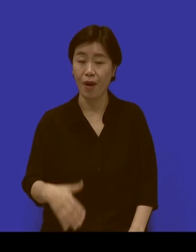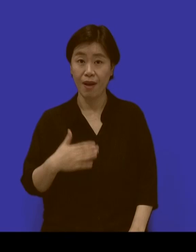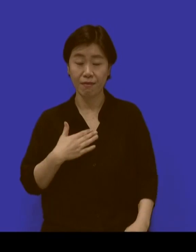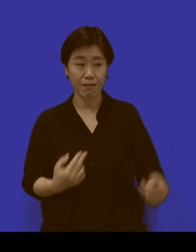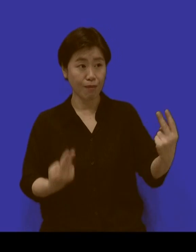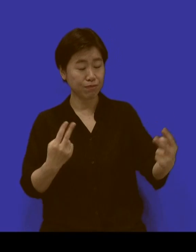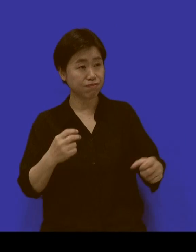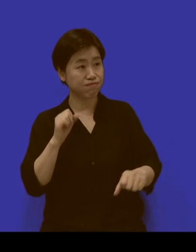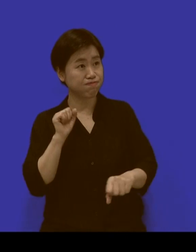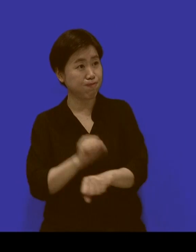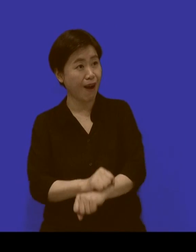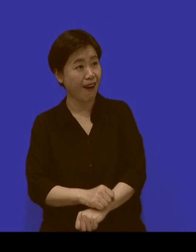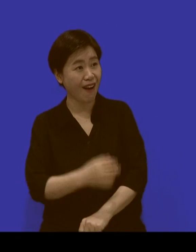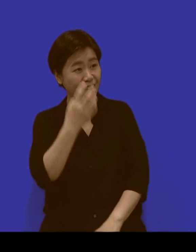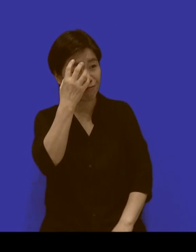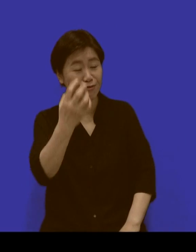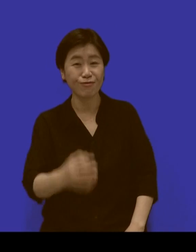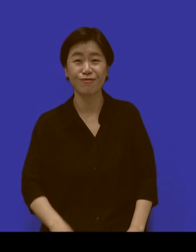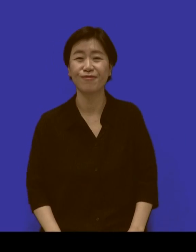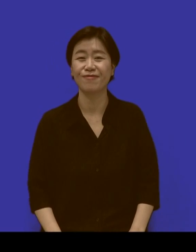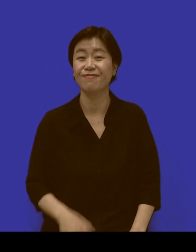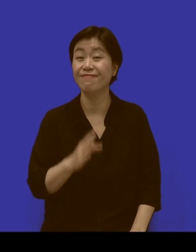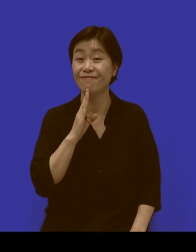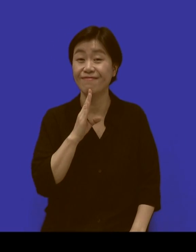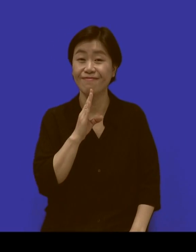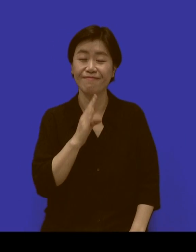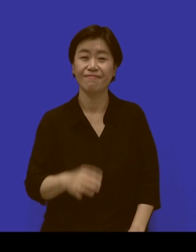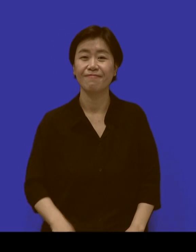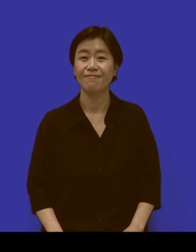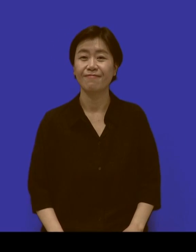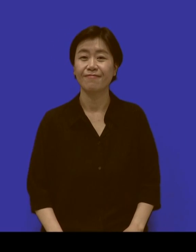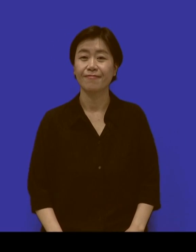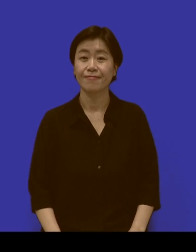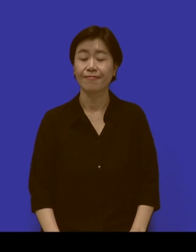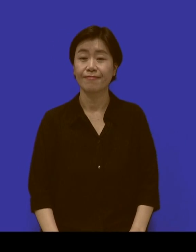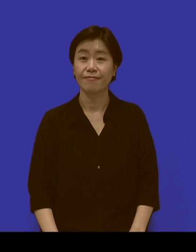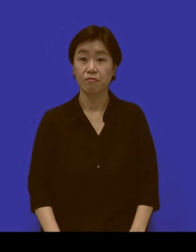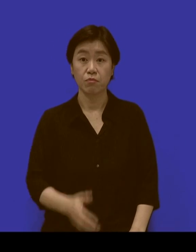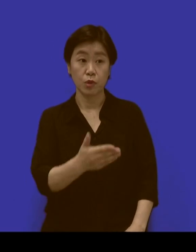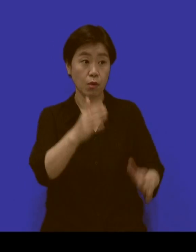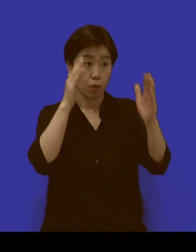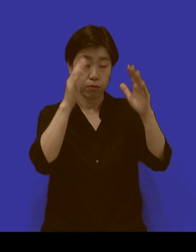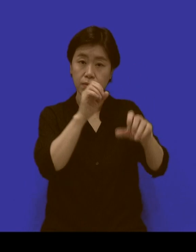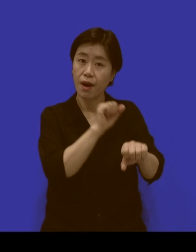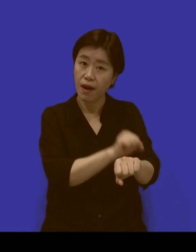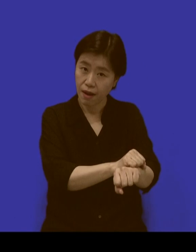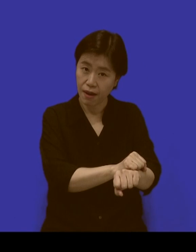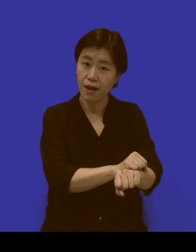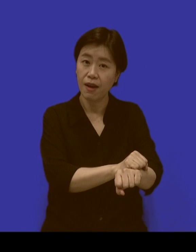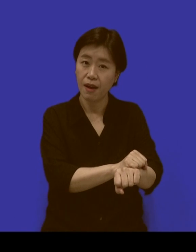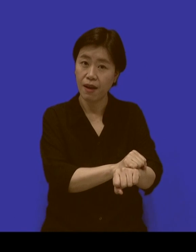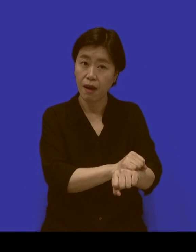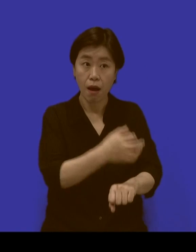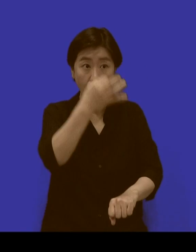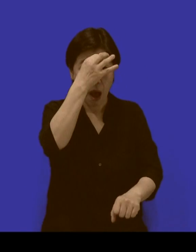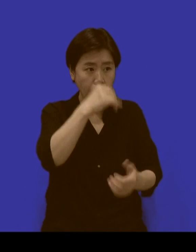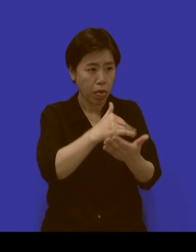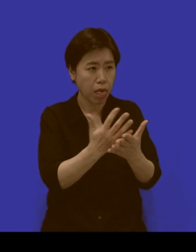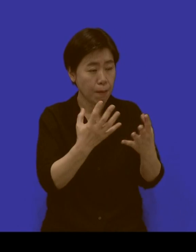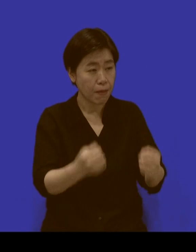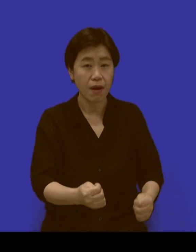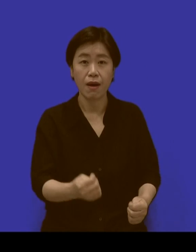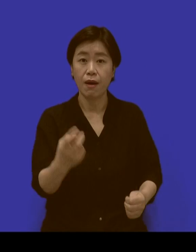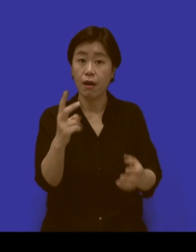저보다 나은 것 같아요. 기본 웨이브죠, 기본 웨이브. 네. 그러면 공부도 잘하고 네. 이렇게 다재다능하고 교우